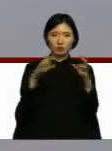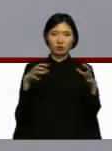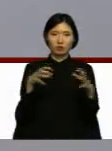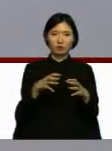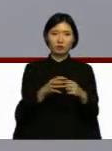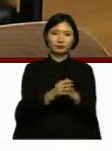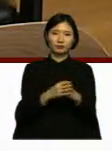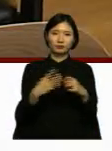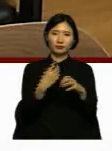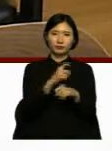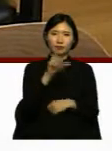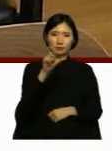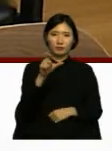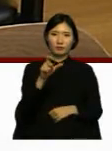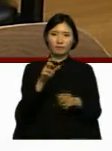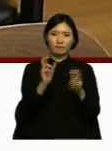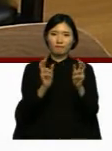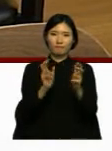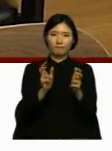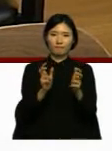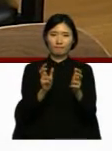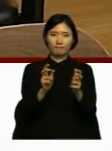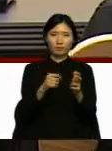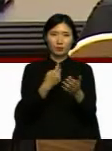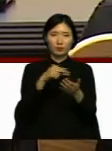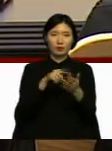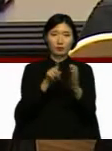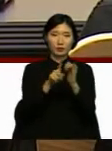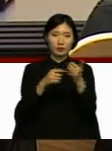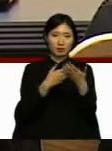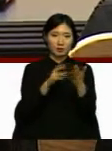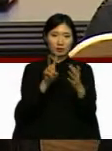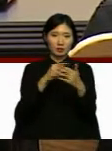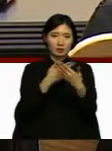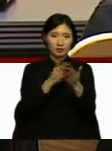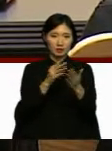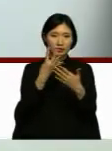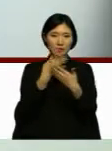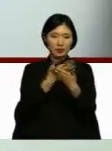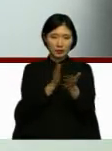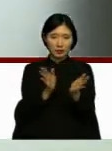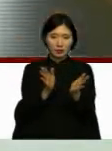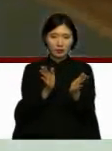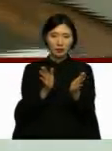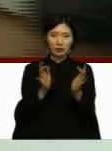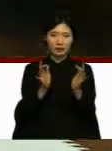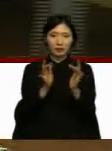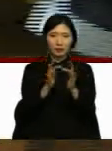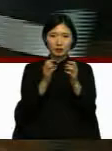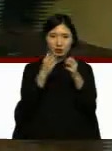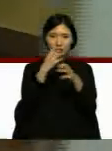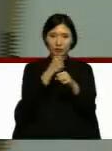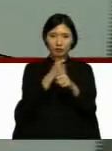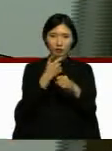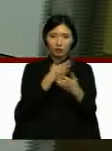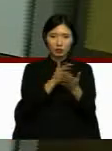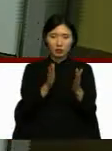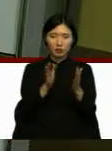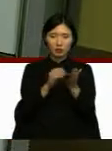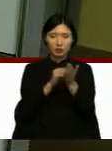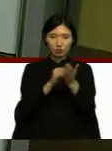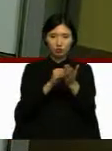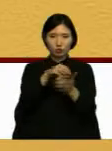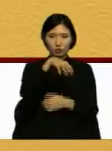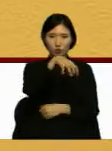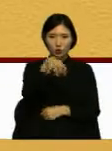모집대상은 총 15 개 업체로 독립 1인실 2인실 및 4인실 온라인 창업자 6인실 등의 입주 공간을